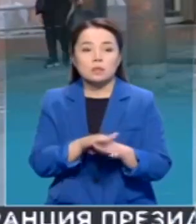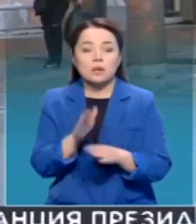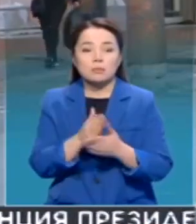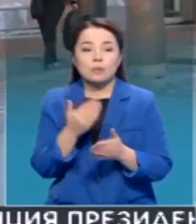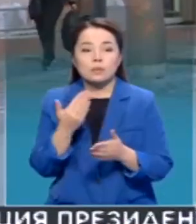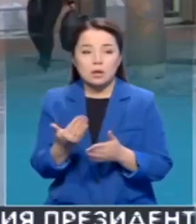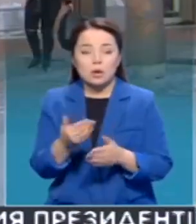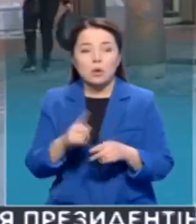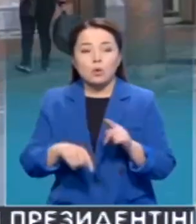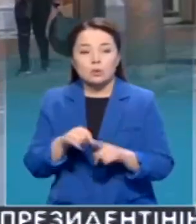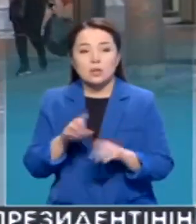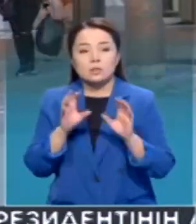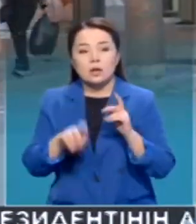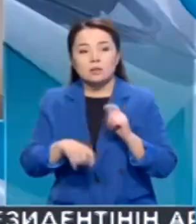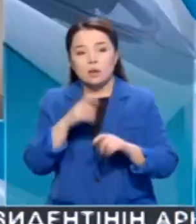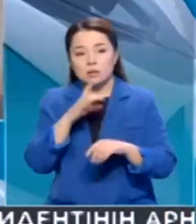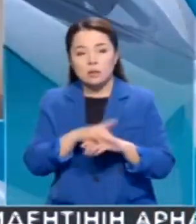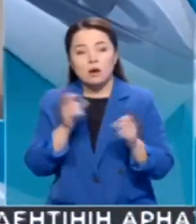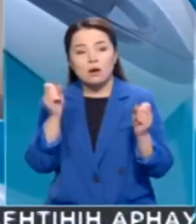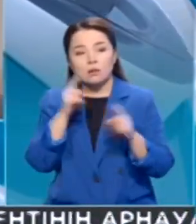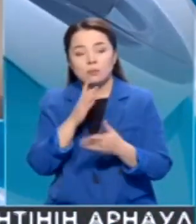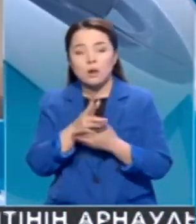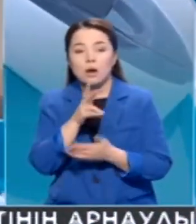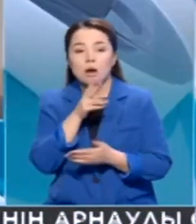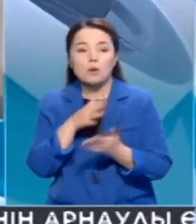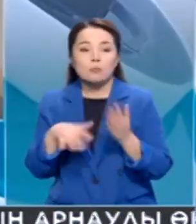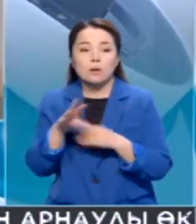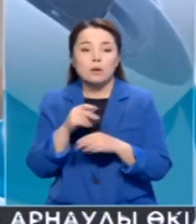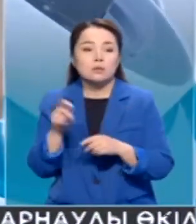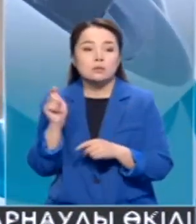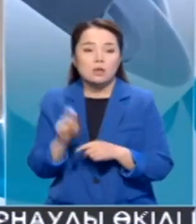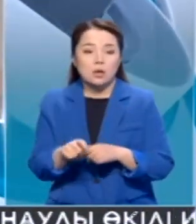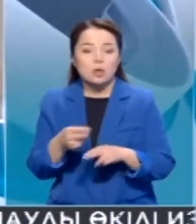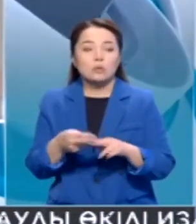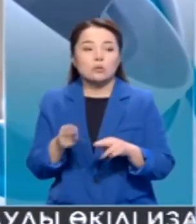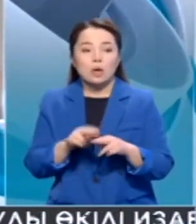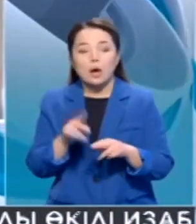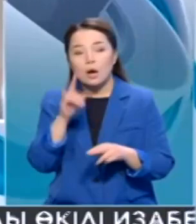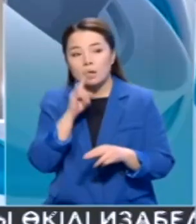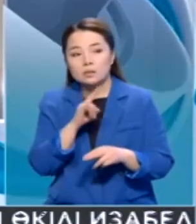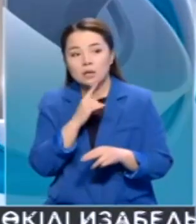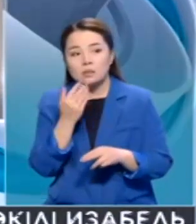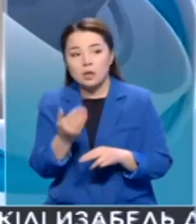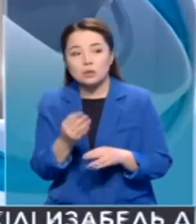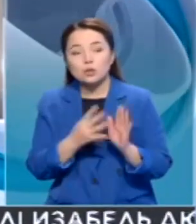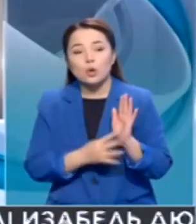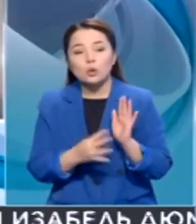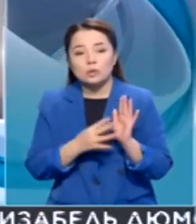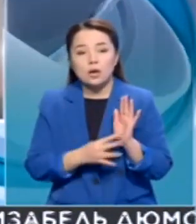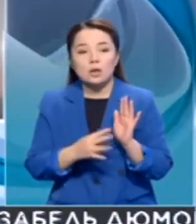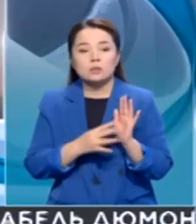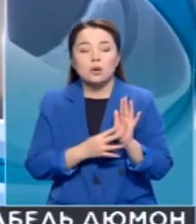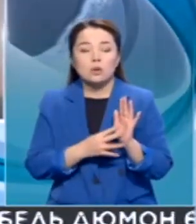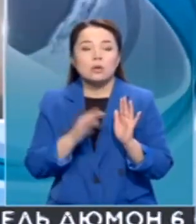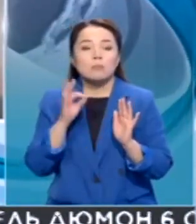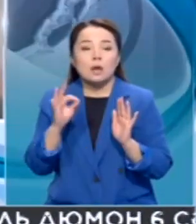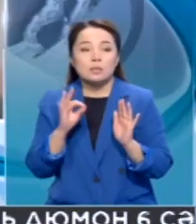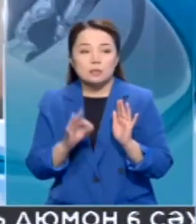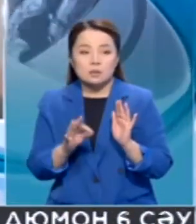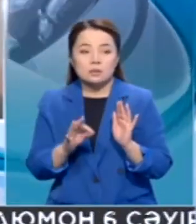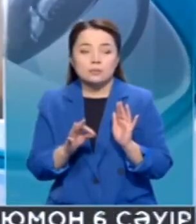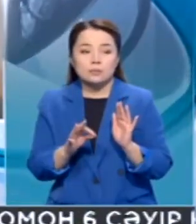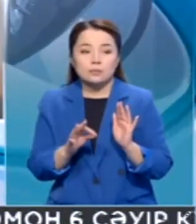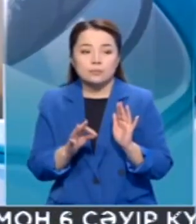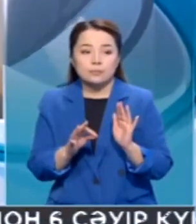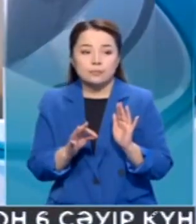дені заңсыз жүргенін айтады. Кореяға баруда бізде енді көбінесе қазақстандықтардың 99%,